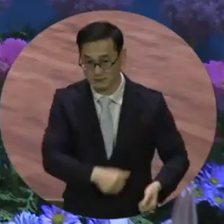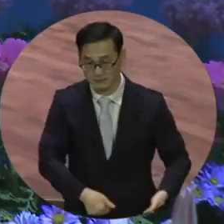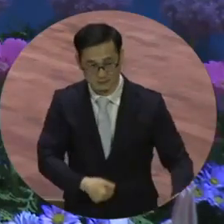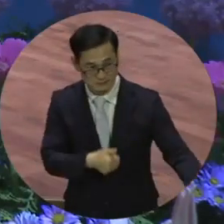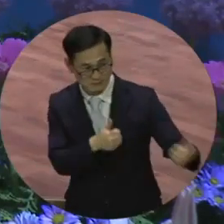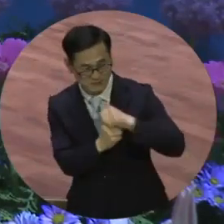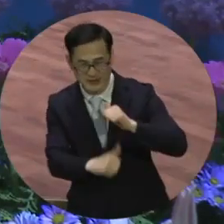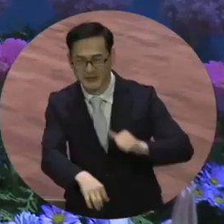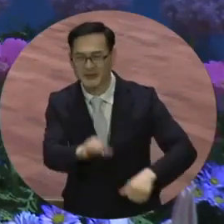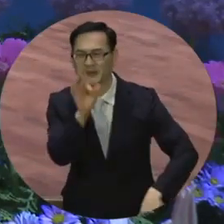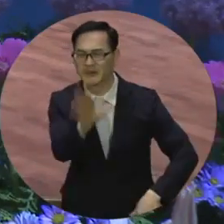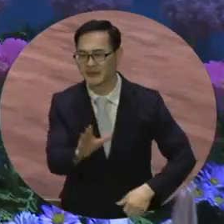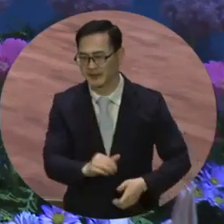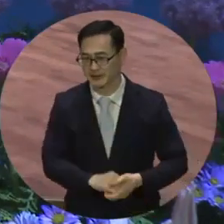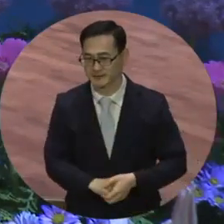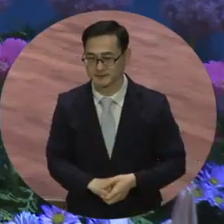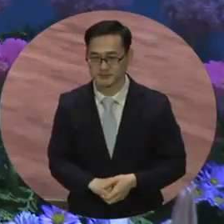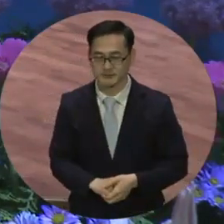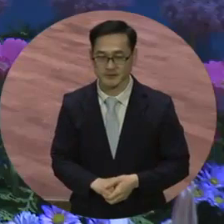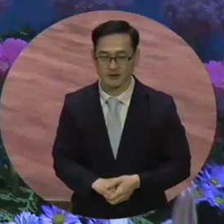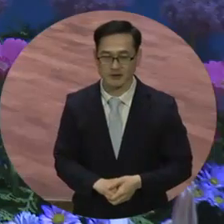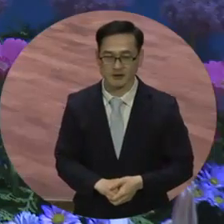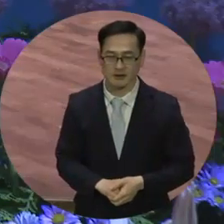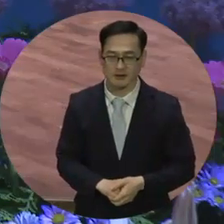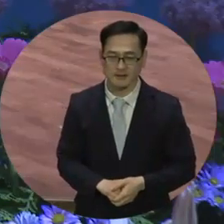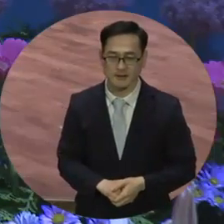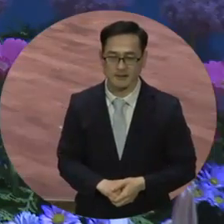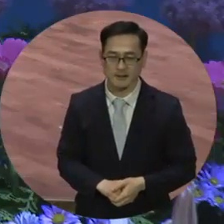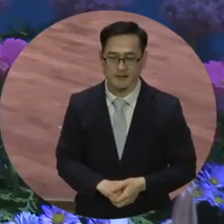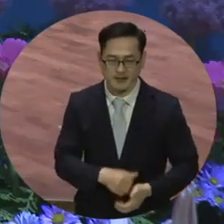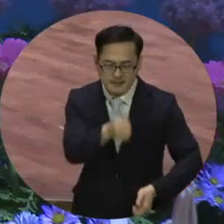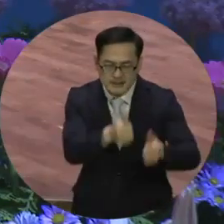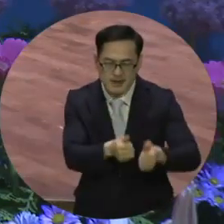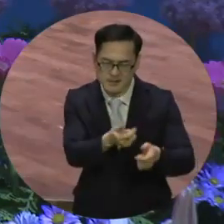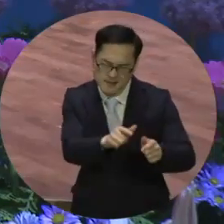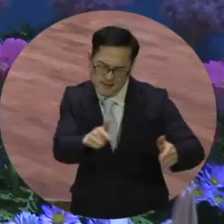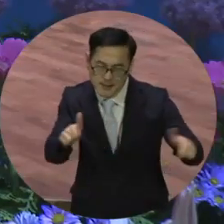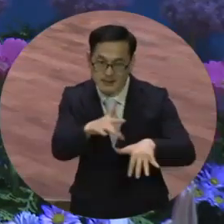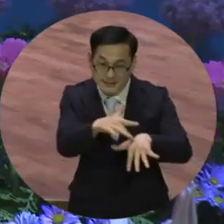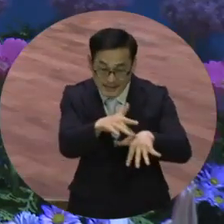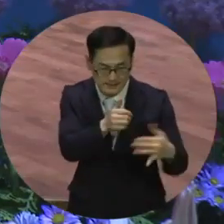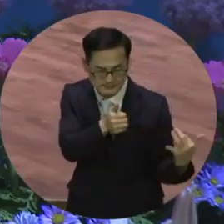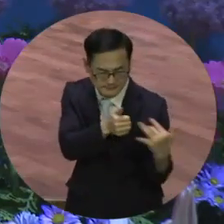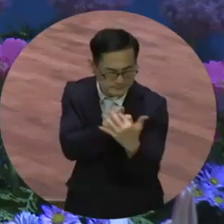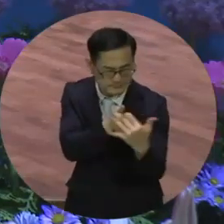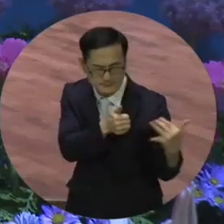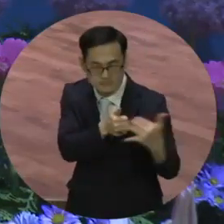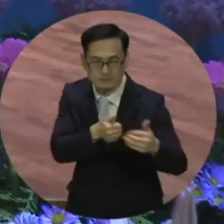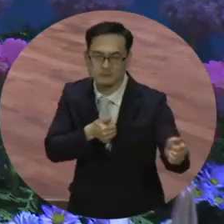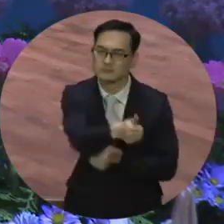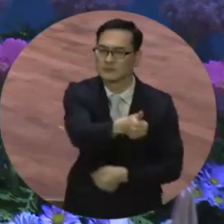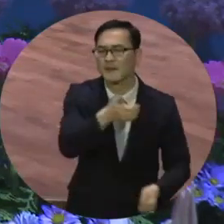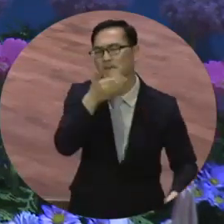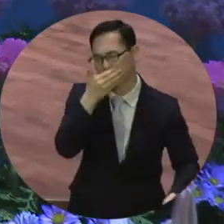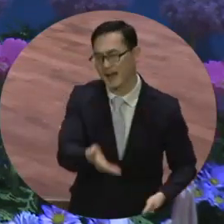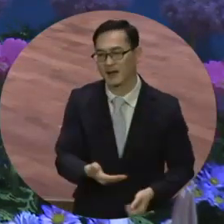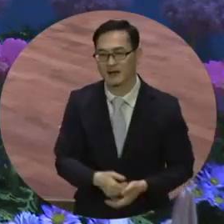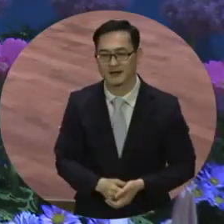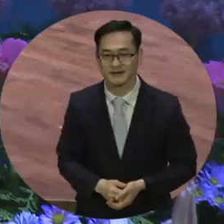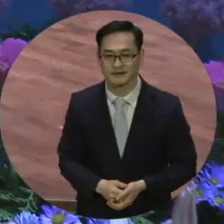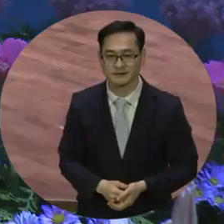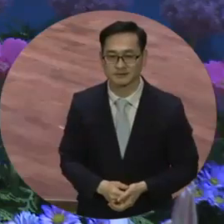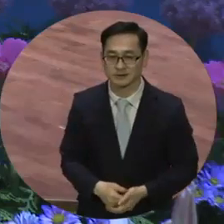강의 위험, 바다의 위험, 동족의 위험, 불같은 시험도 이길 수 없습니다. 무력화될 수밖에 없는 줄 믿으시기